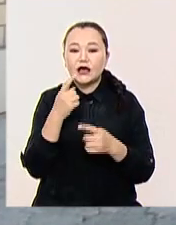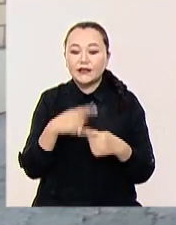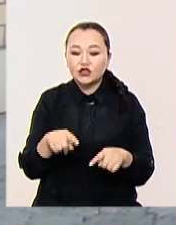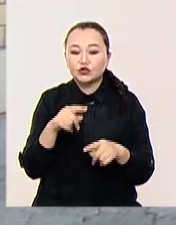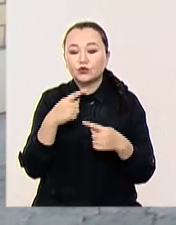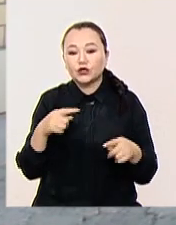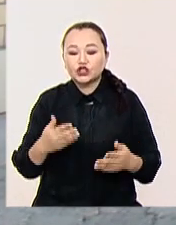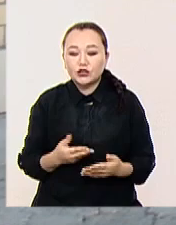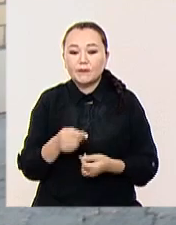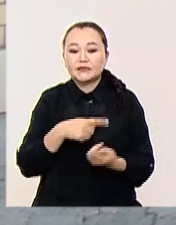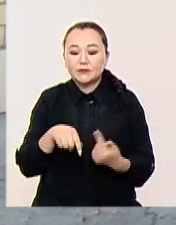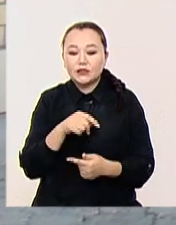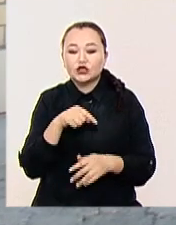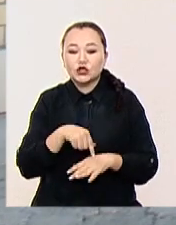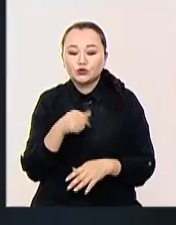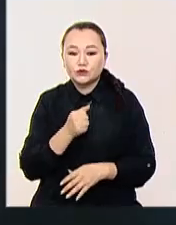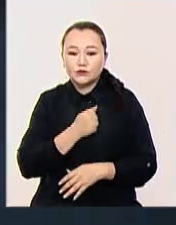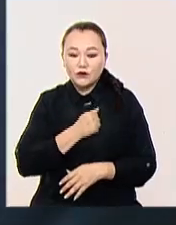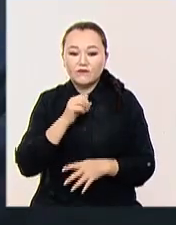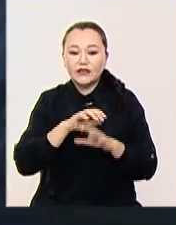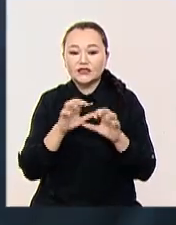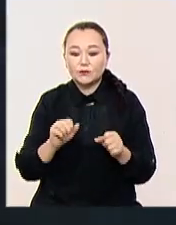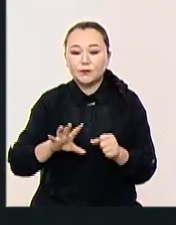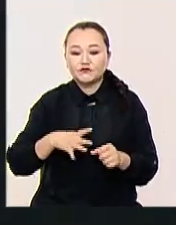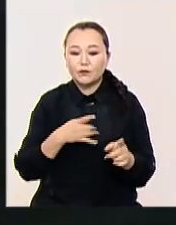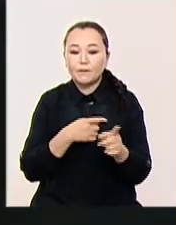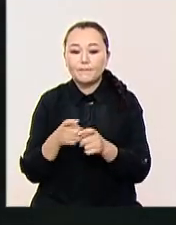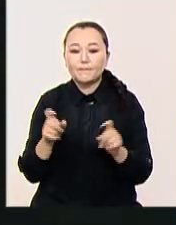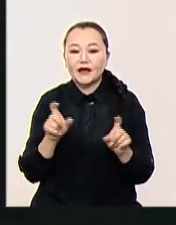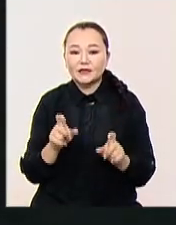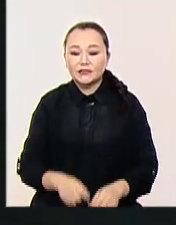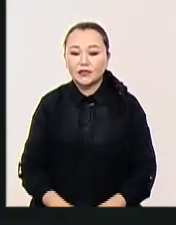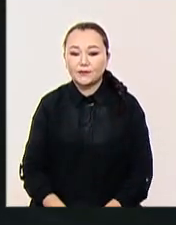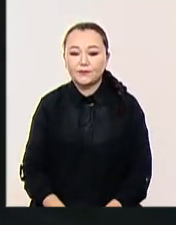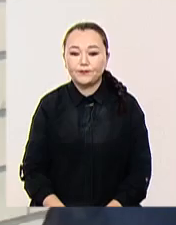других жителей, бизнесмен сочувствует владельцу бывшего оружейного магазина.